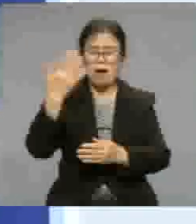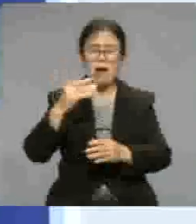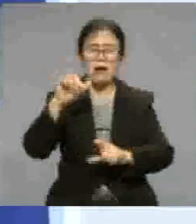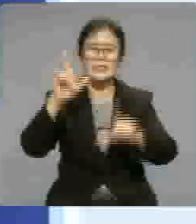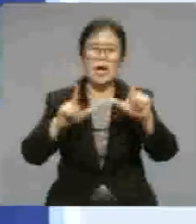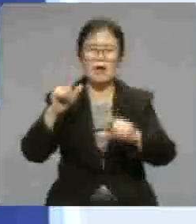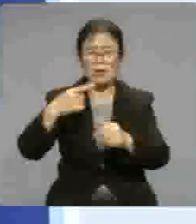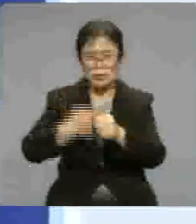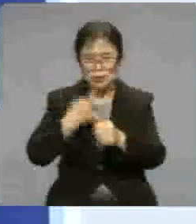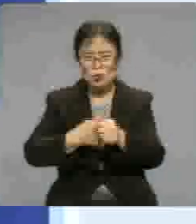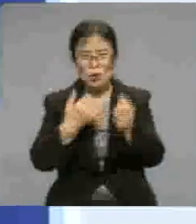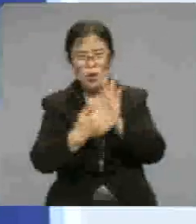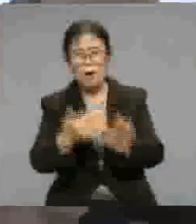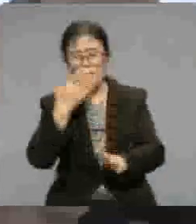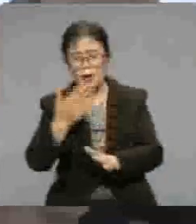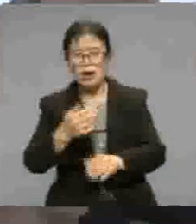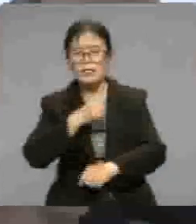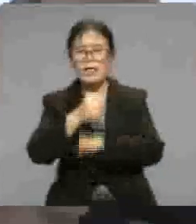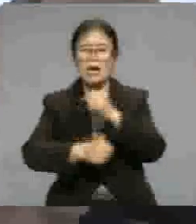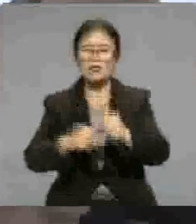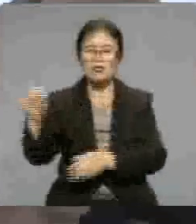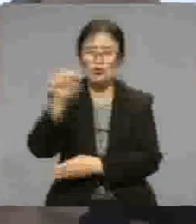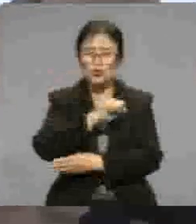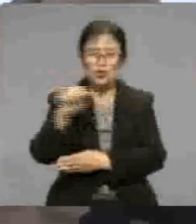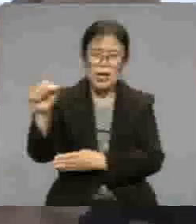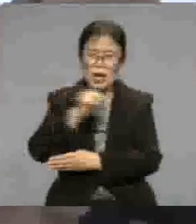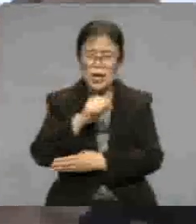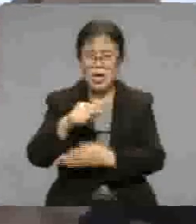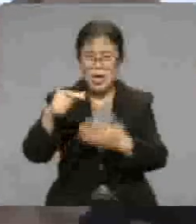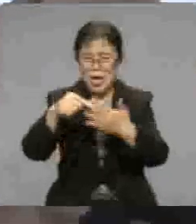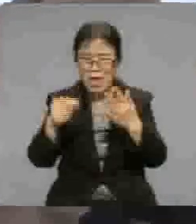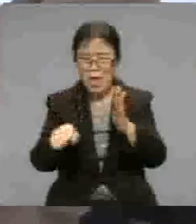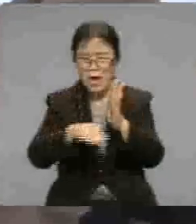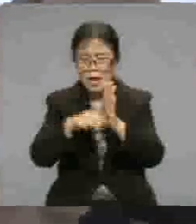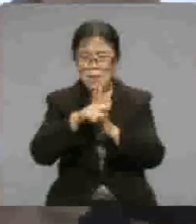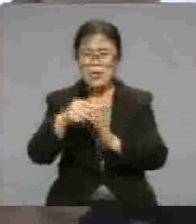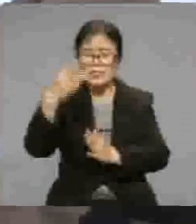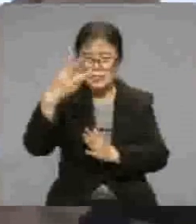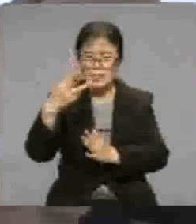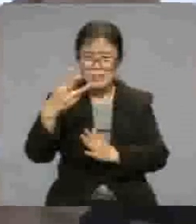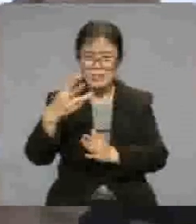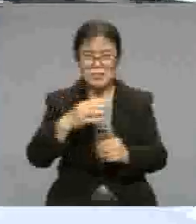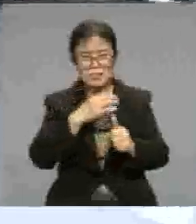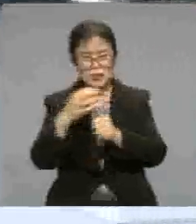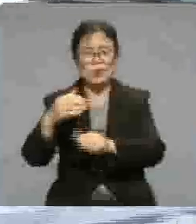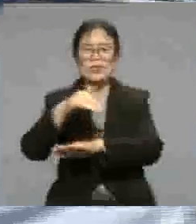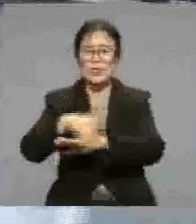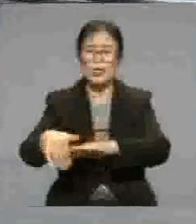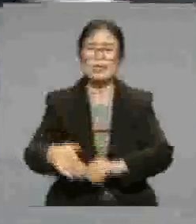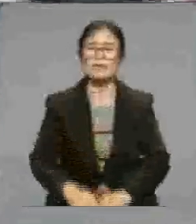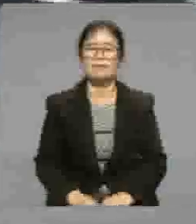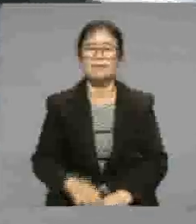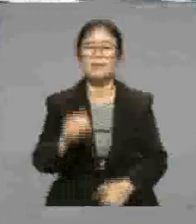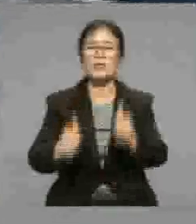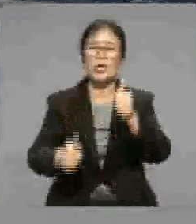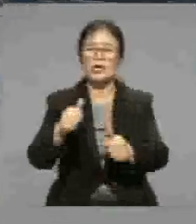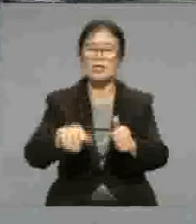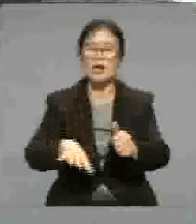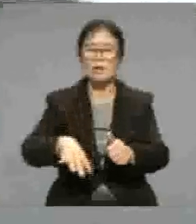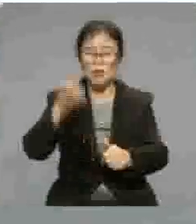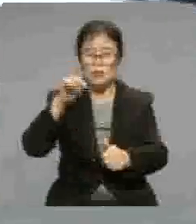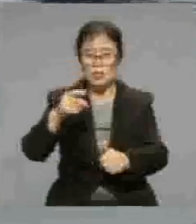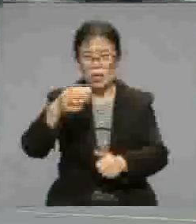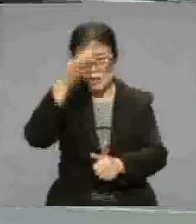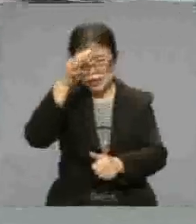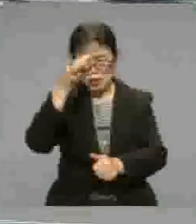대처할 수 있는 자율주행 레벨 3 기술을 상용차에 적용할 예정입니다 마지막페이지입니다 이번 대회처럼 선행 기술 경연